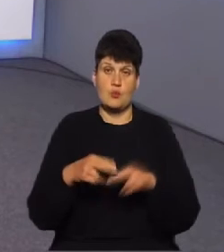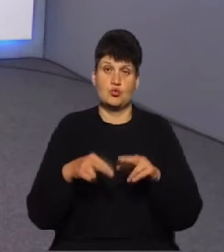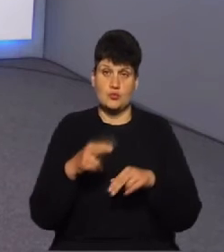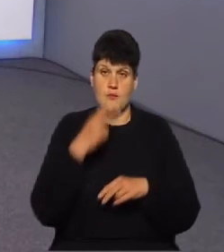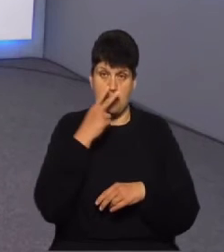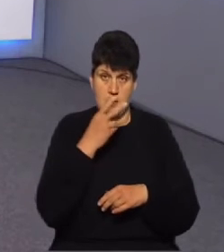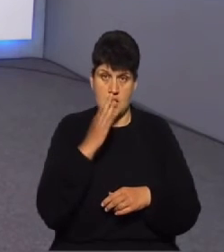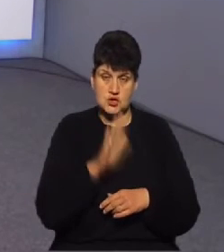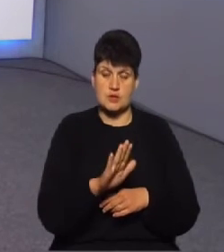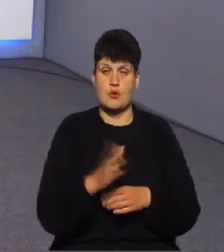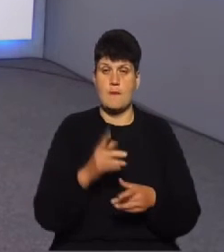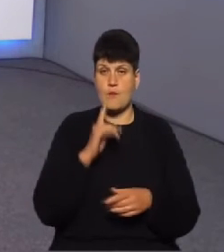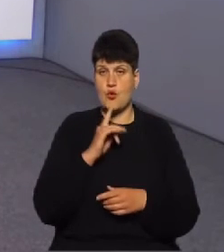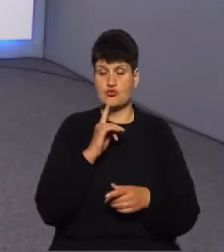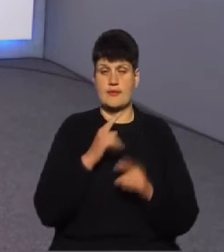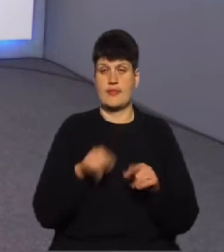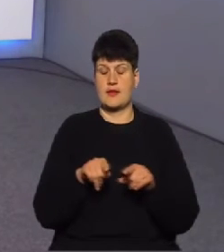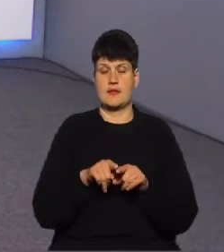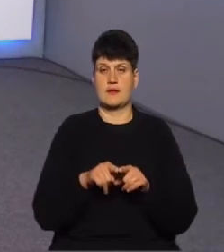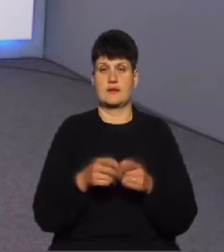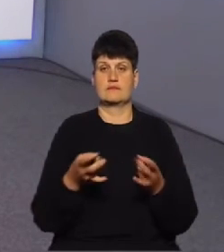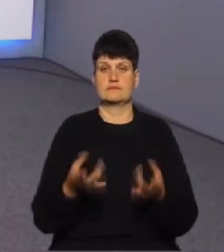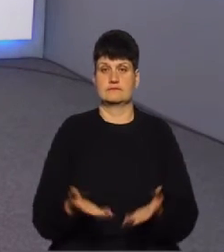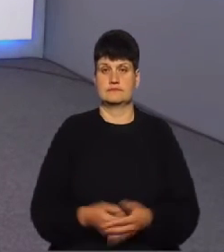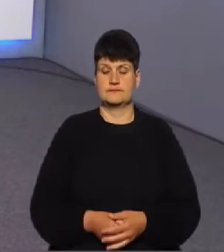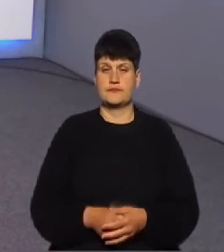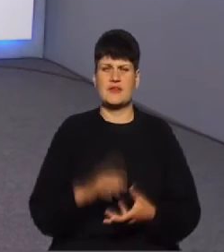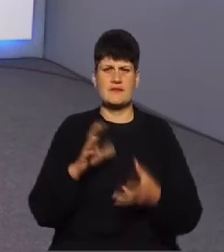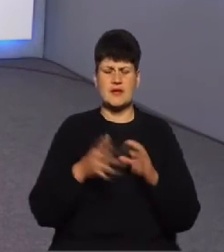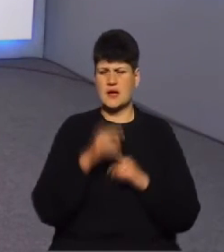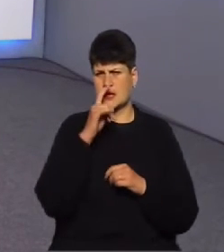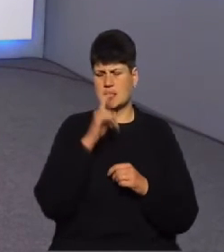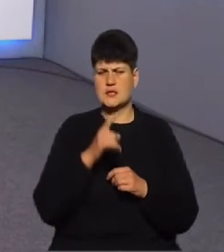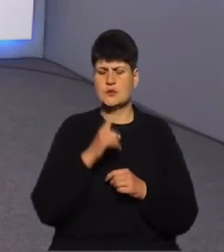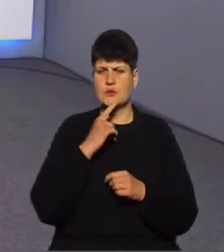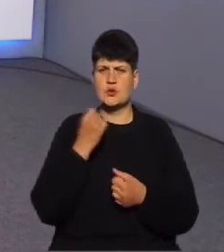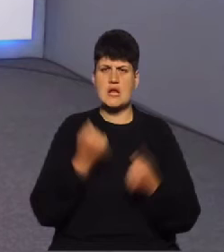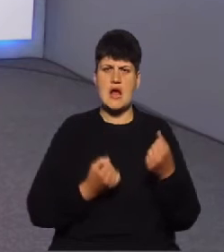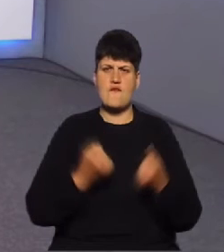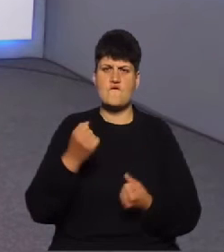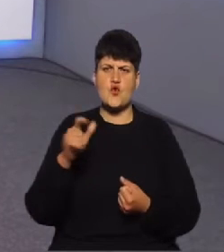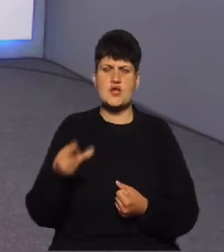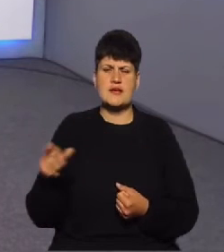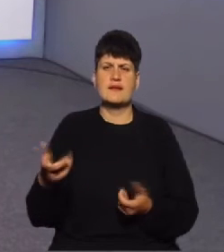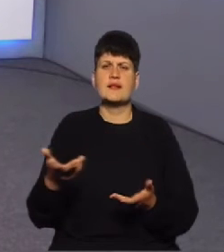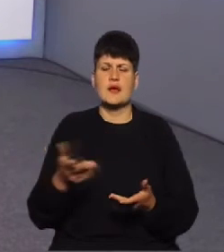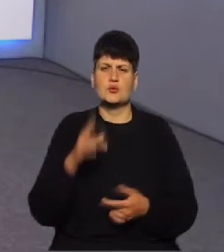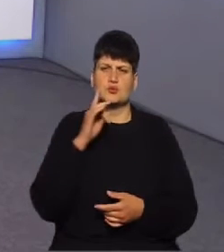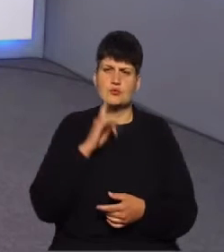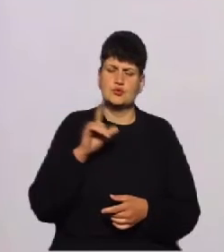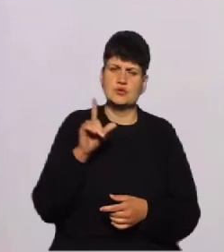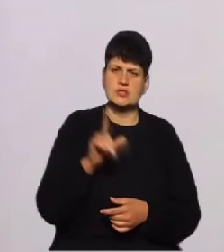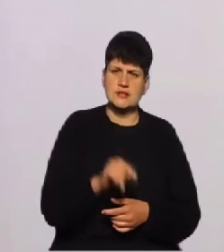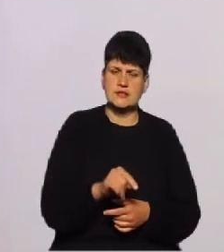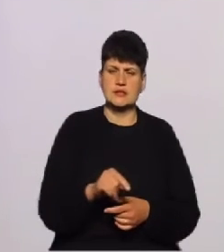але поки що не на такому рівні, як би це було потрібно. Взагалі не зрозуміло для самих водіїв електросамокатів, де їм зручніше було би їздити, чи на дорозі,